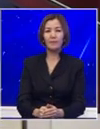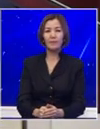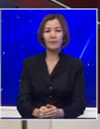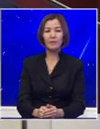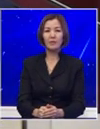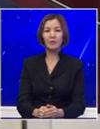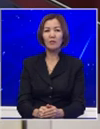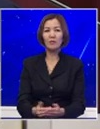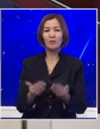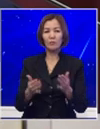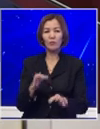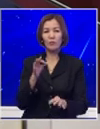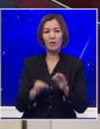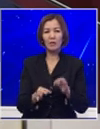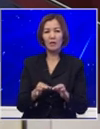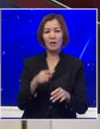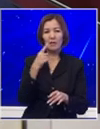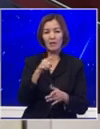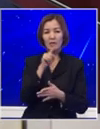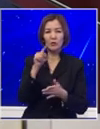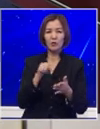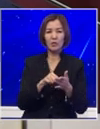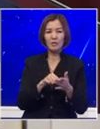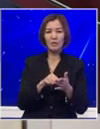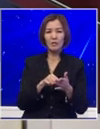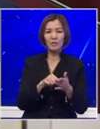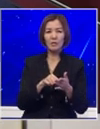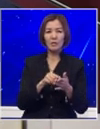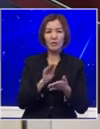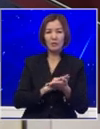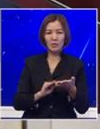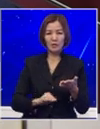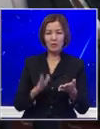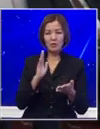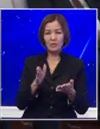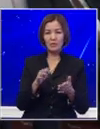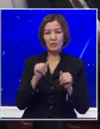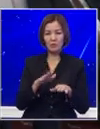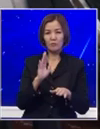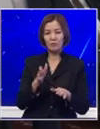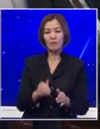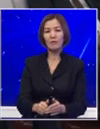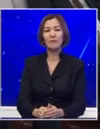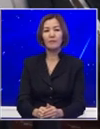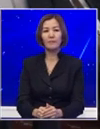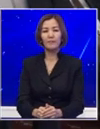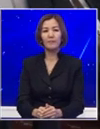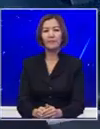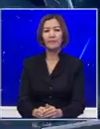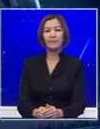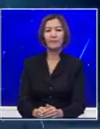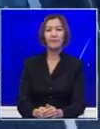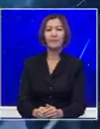бүгін талқыланған, айтылған сұрақтардың бәрі бір протоколға енгізіледі, ары қарай шешім табылады. Рахмет, сау болыңыздар.